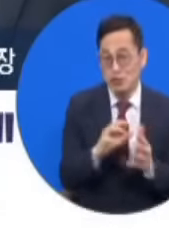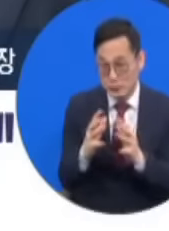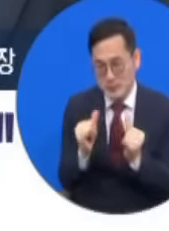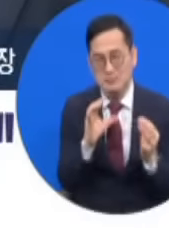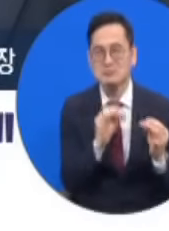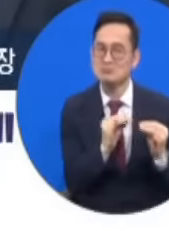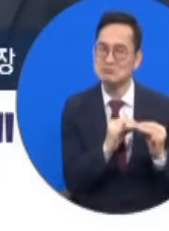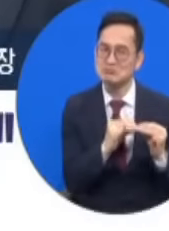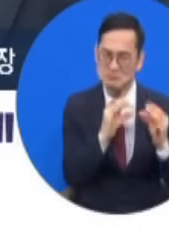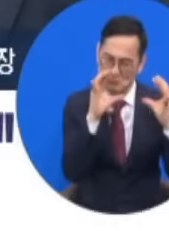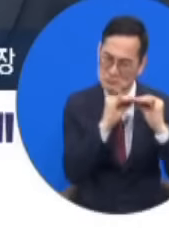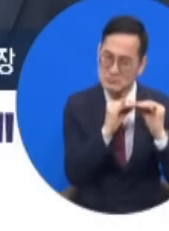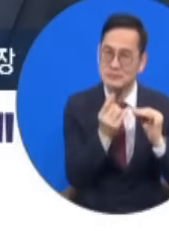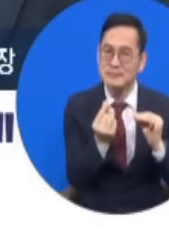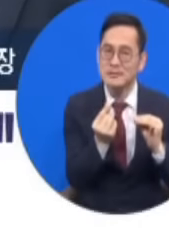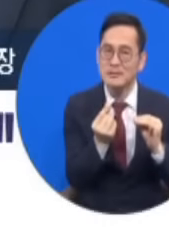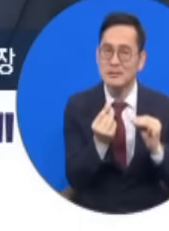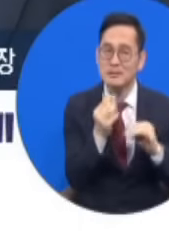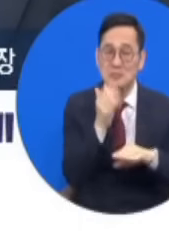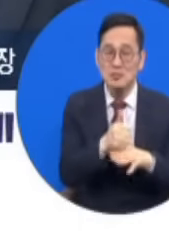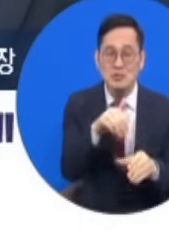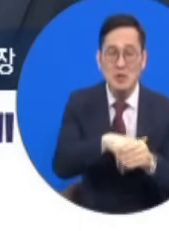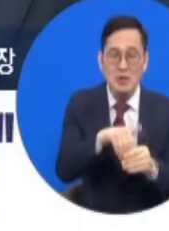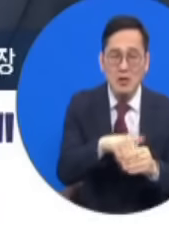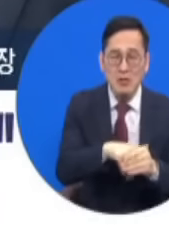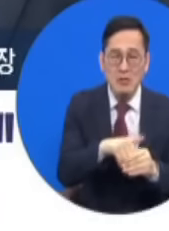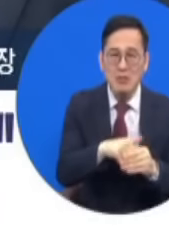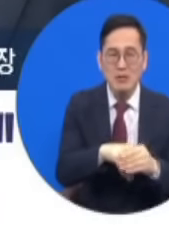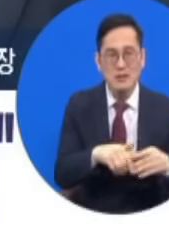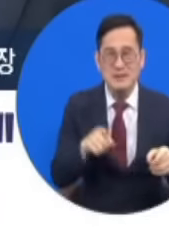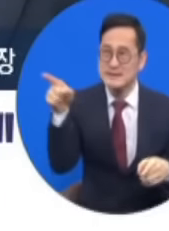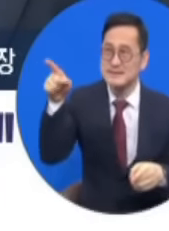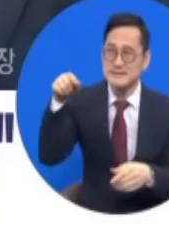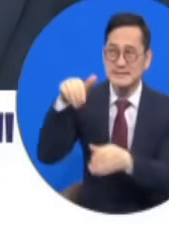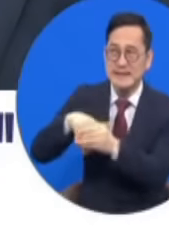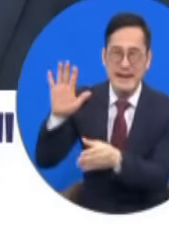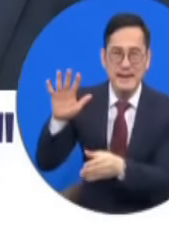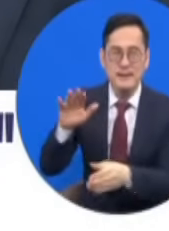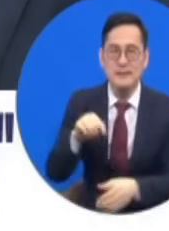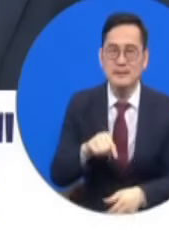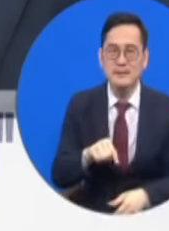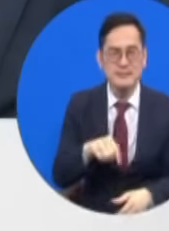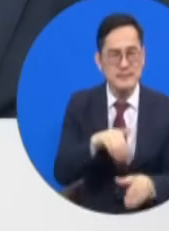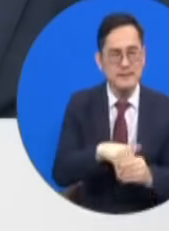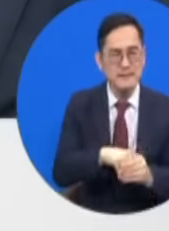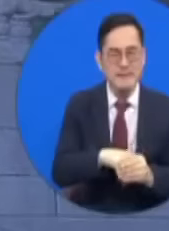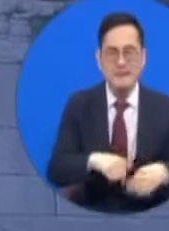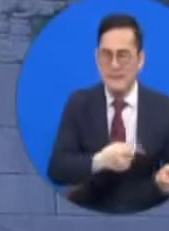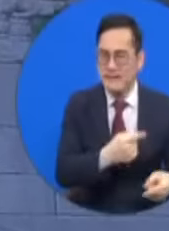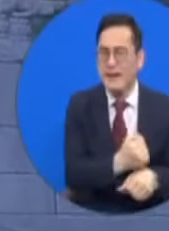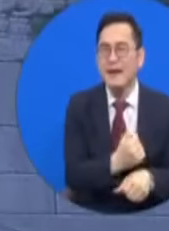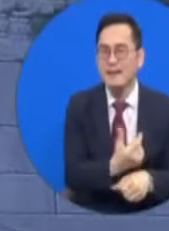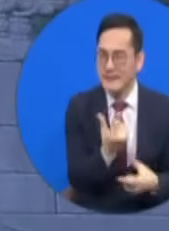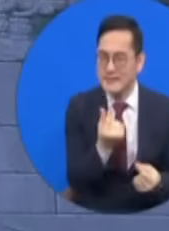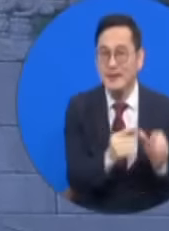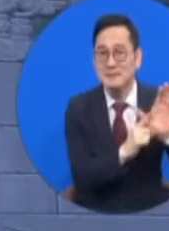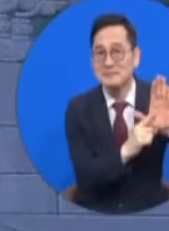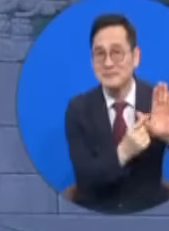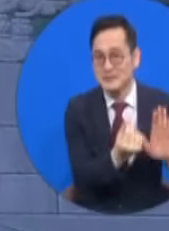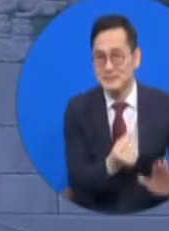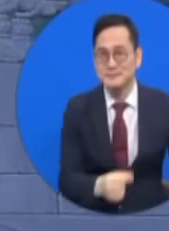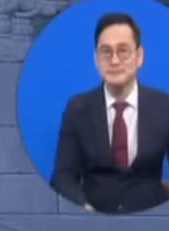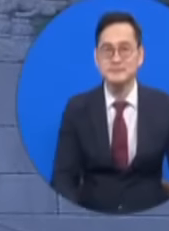그런 선거로 치러질 수밖에 없는 거라는 거를 어제 홍익표 대표가 강조하신 것 같습니다. 자, 여야 대표와 원내대표 이야기 들어봤습니다.